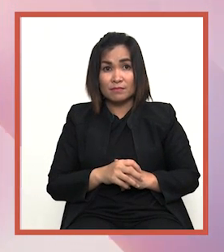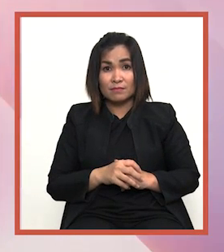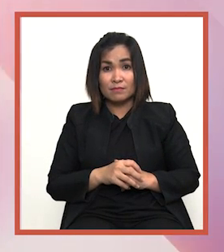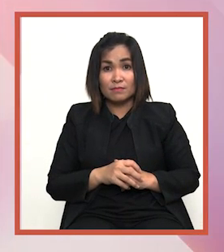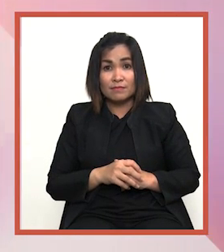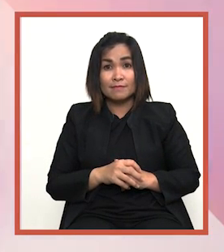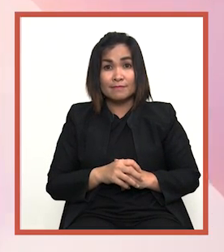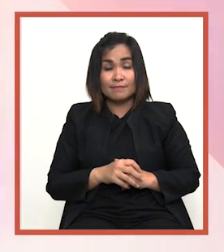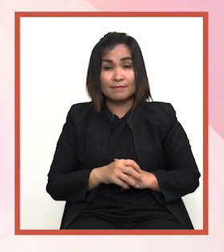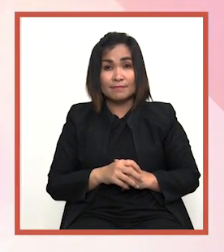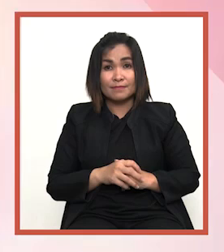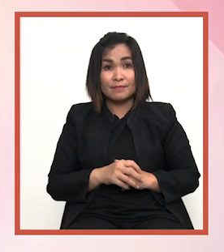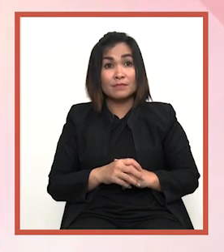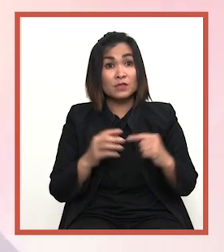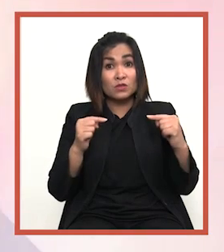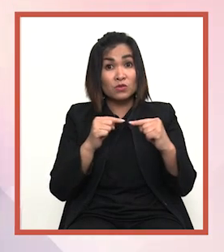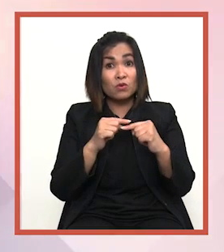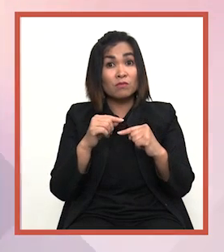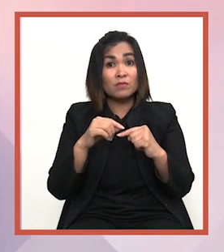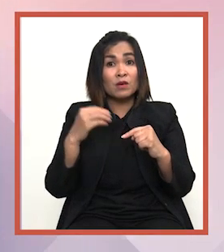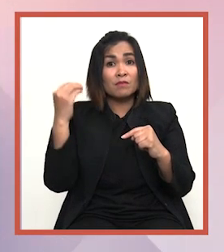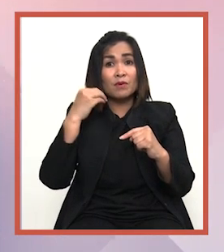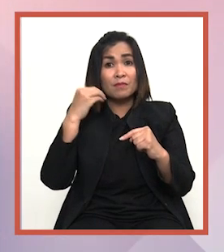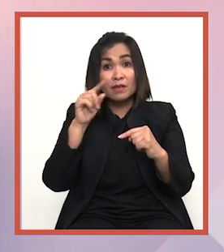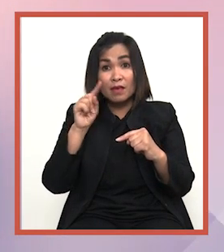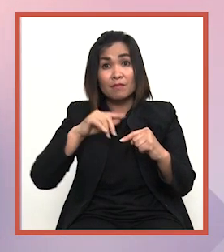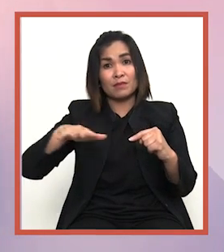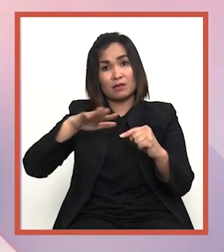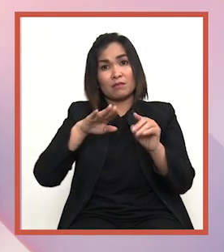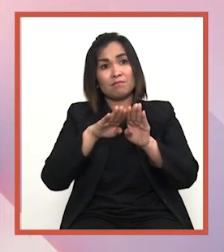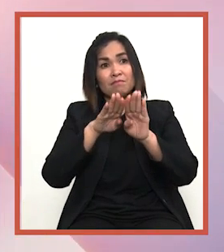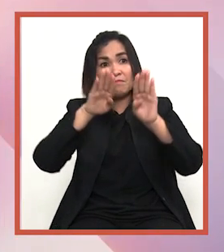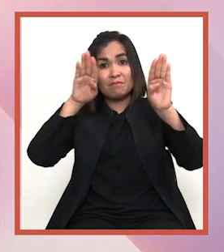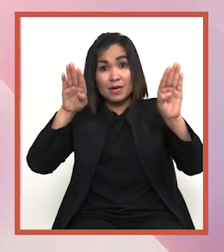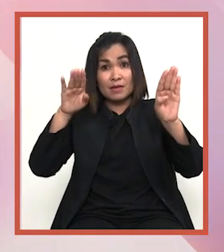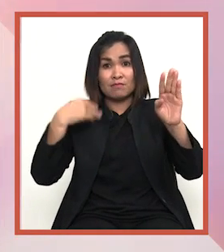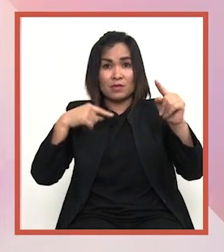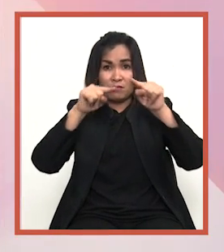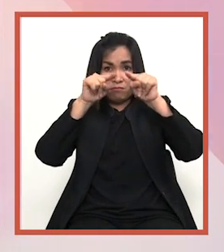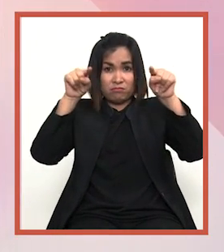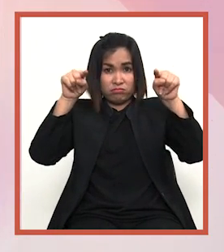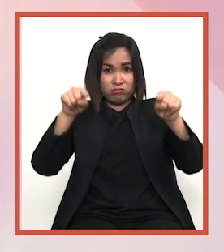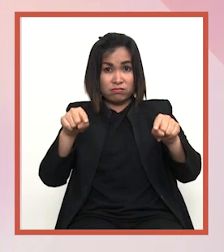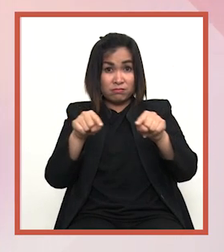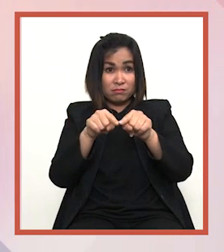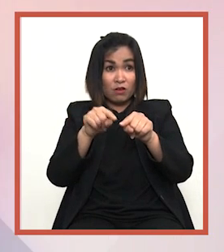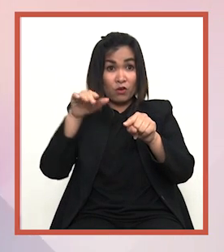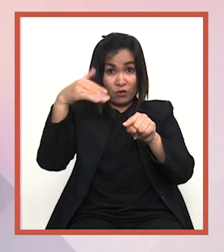สวิตช์ปุ่มกดปกติเปิดนี้นะครับนะลักษณะภายนอกของมันนะครับจะมีกรอบนะฮะ